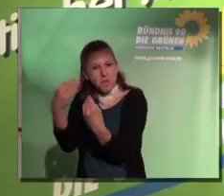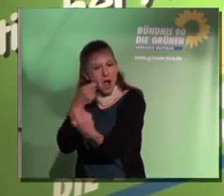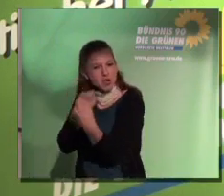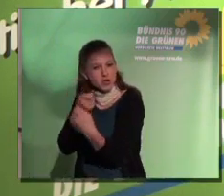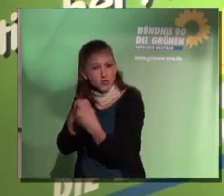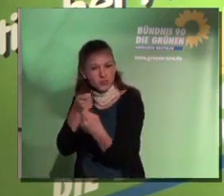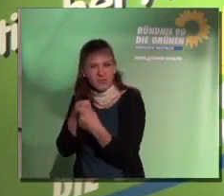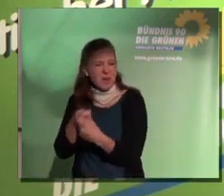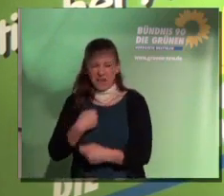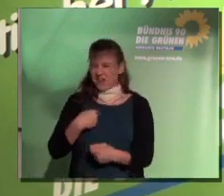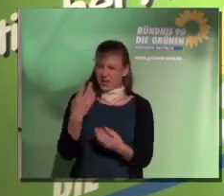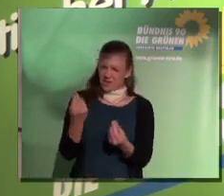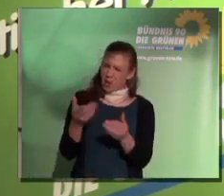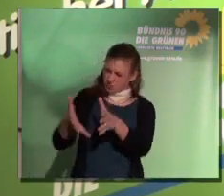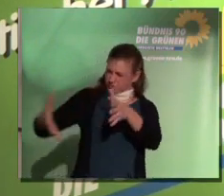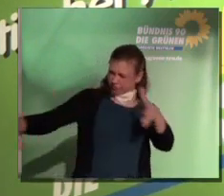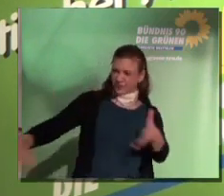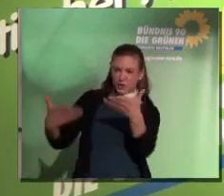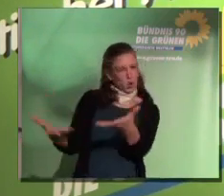bisschen zu viel davon gegessen, oder?